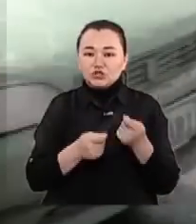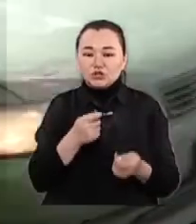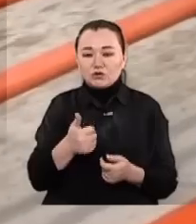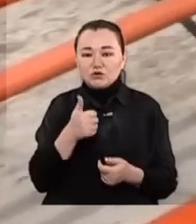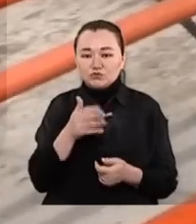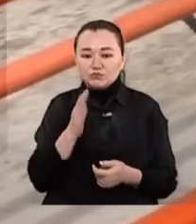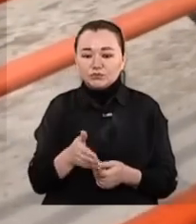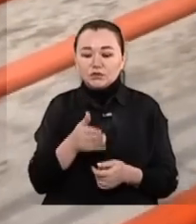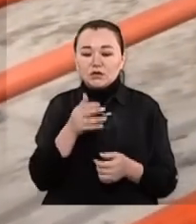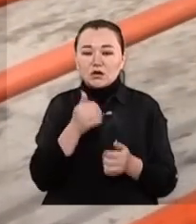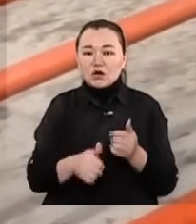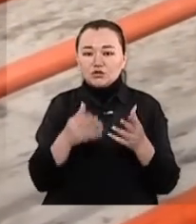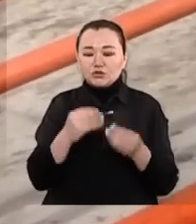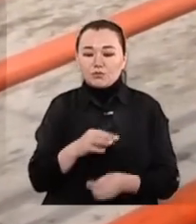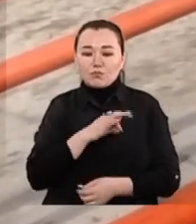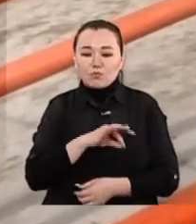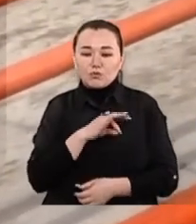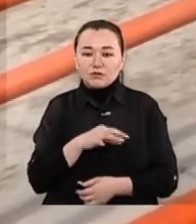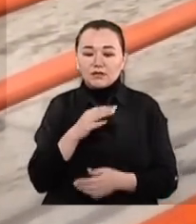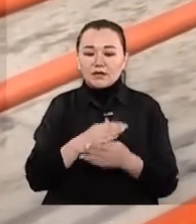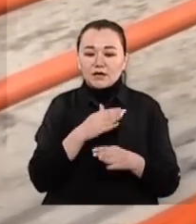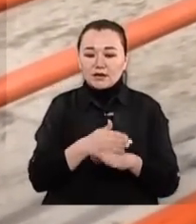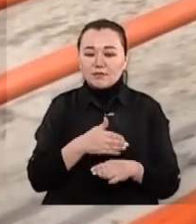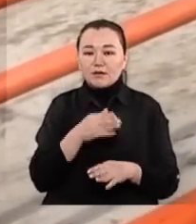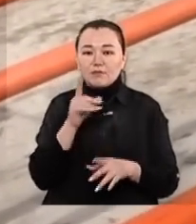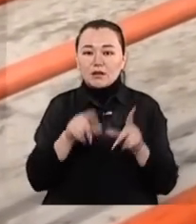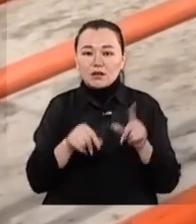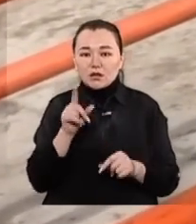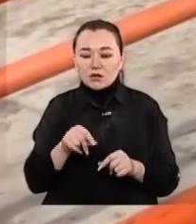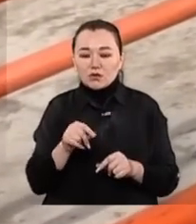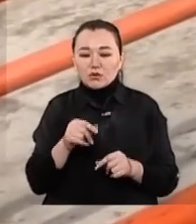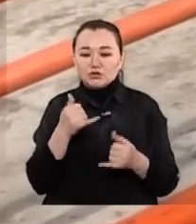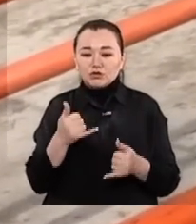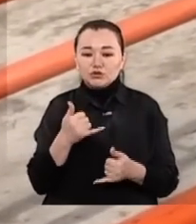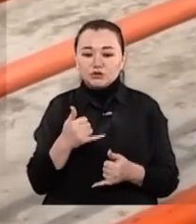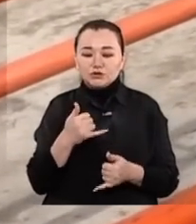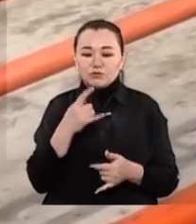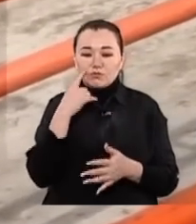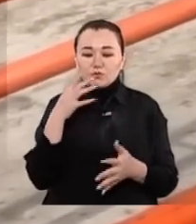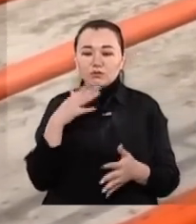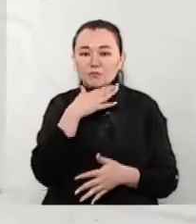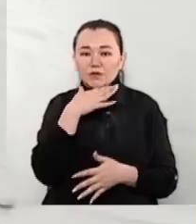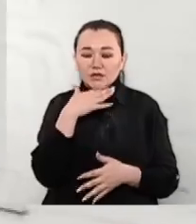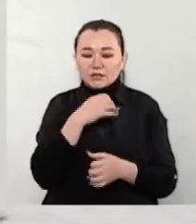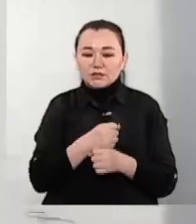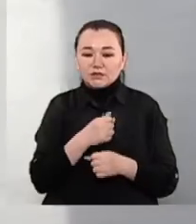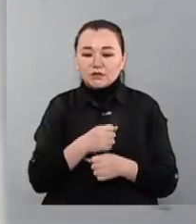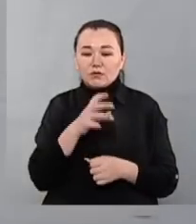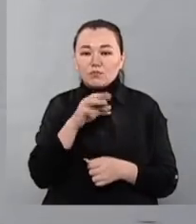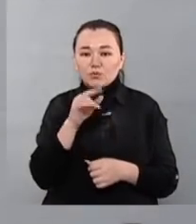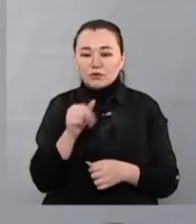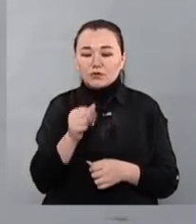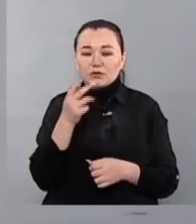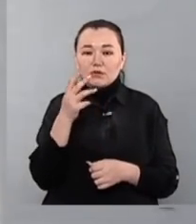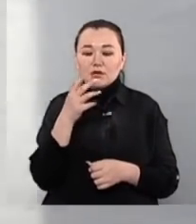жақсы болады ғой. Енді күнделікті тұтынатын нан өнімдері мен сүт қазіргі. Ет өнімдері. Оның да майдың